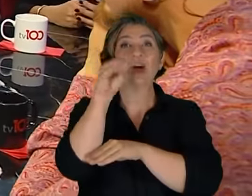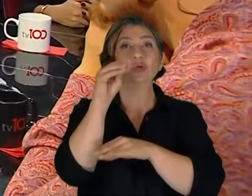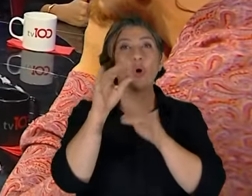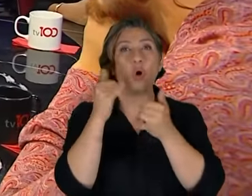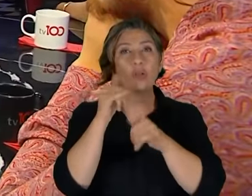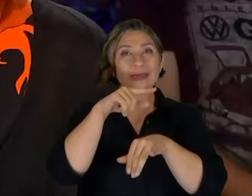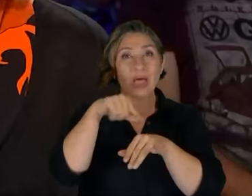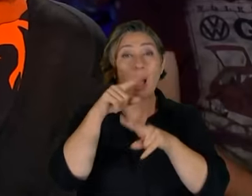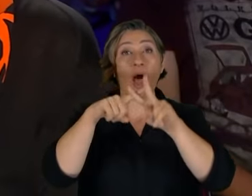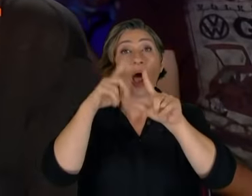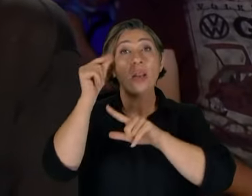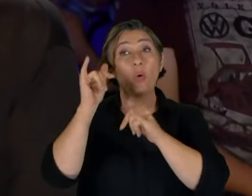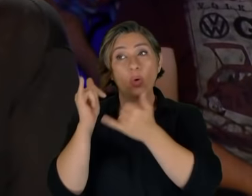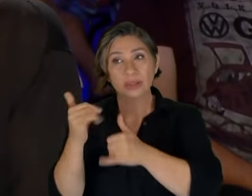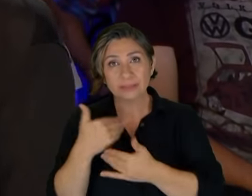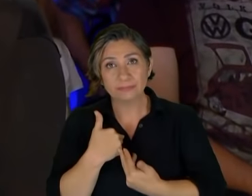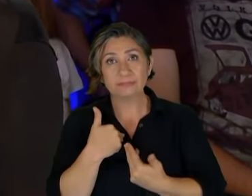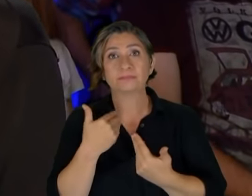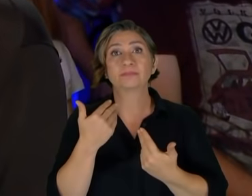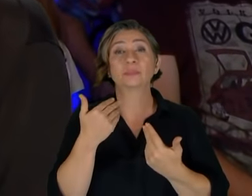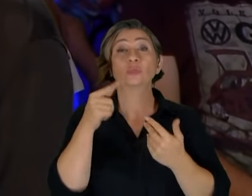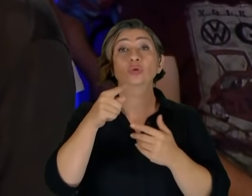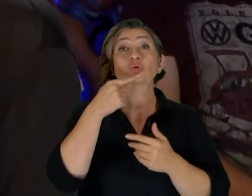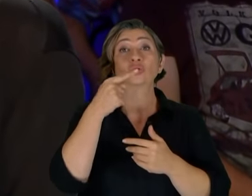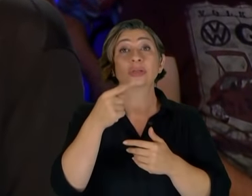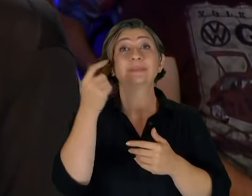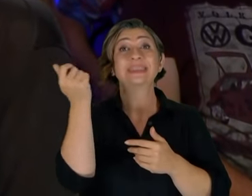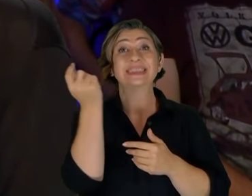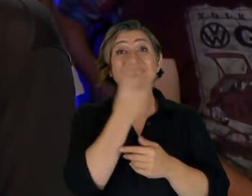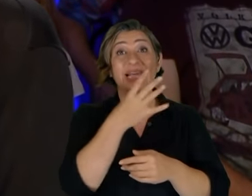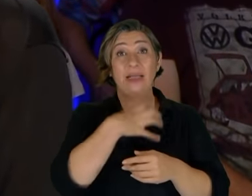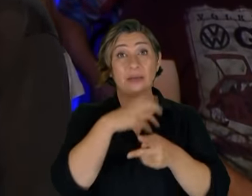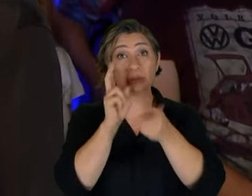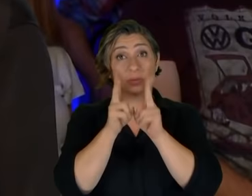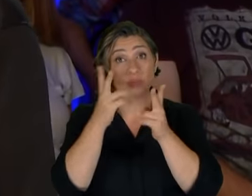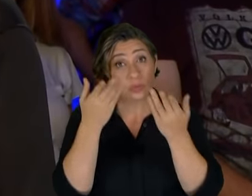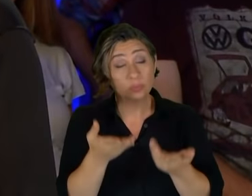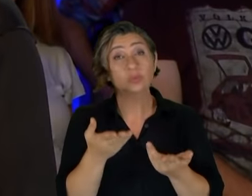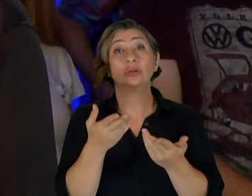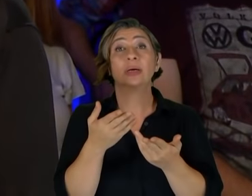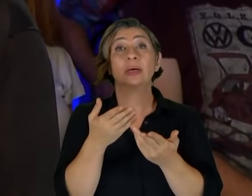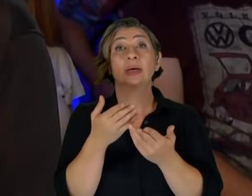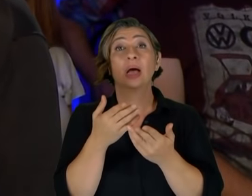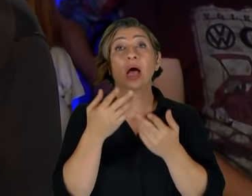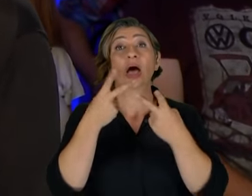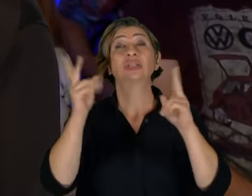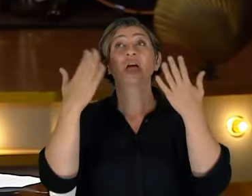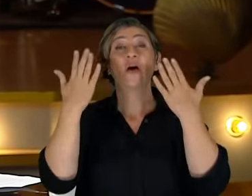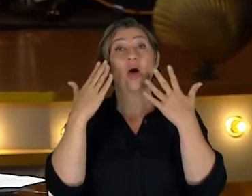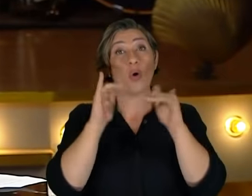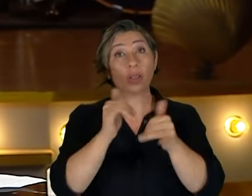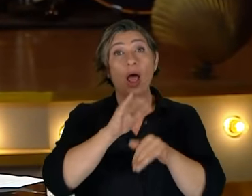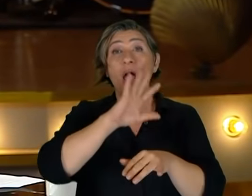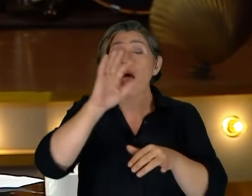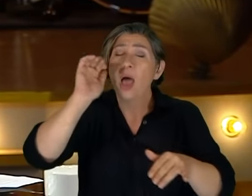oynadığım zaman da Ali Poyrazoğlu'nda oynadığım zaman da bu söylediğim çok daha kendi eski yıllarda. Da. Kendi tiyatromuzda da açık havada oynardık.